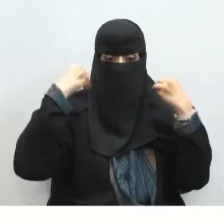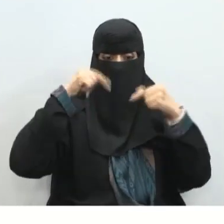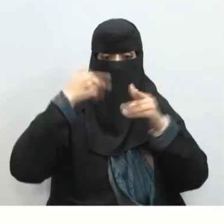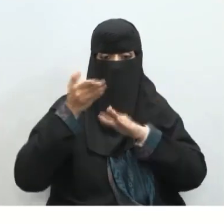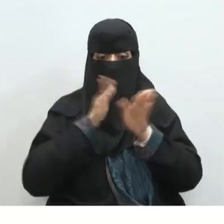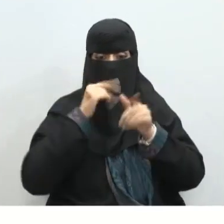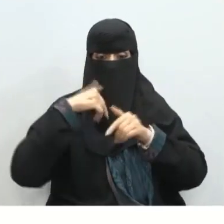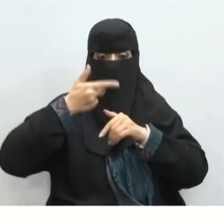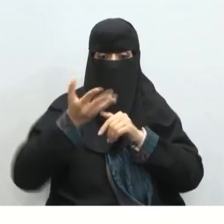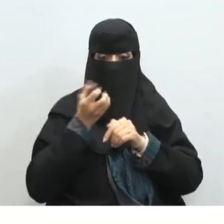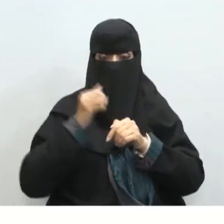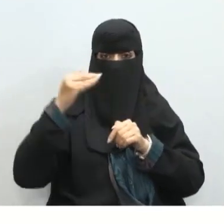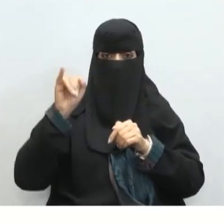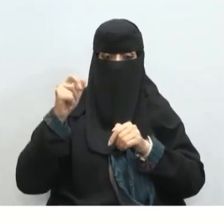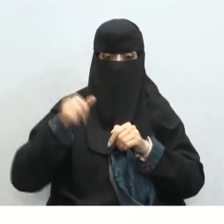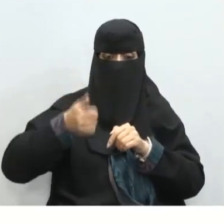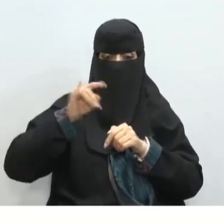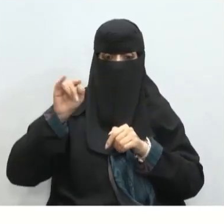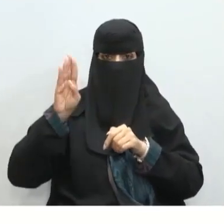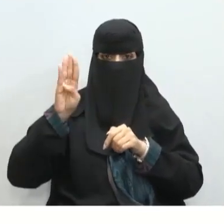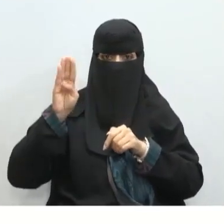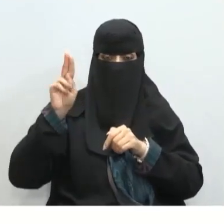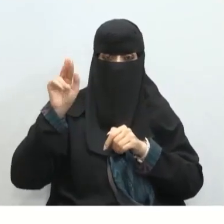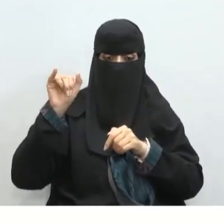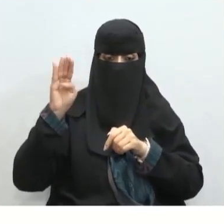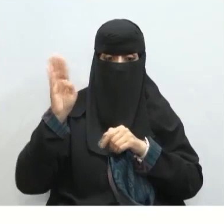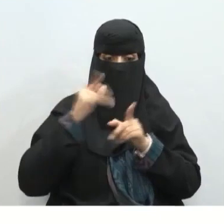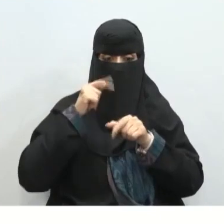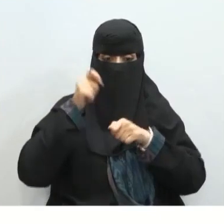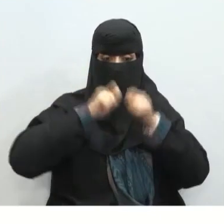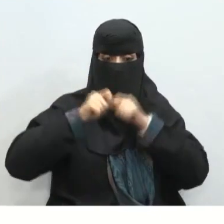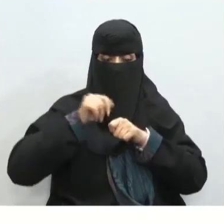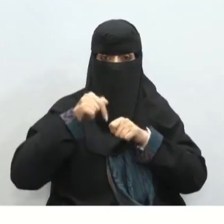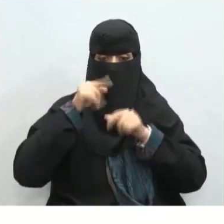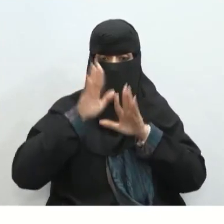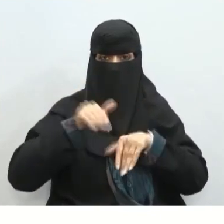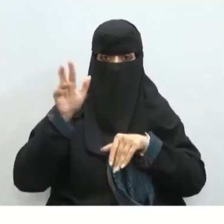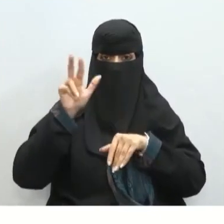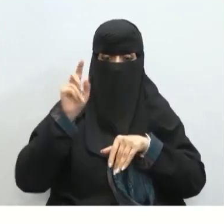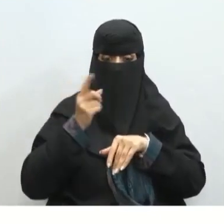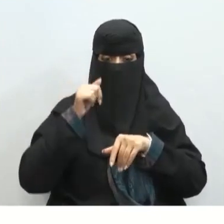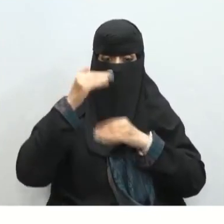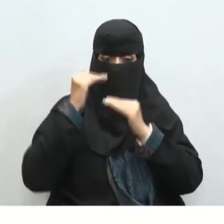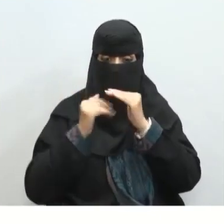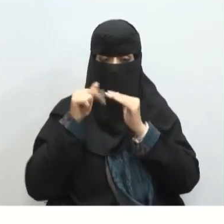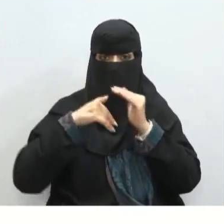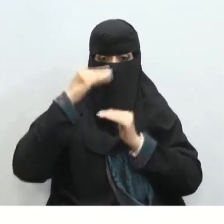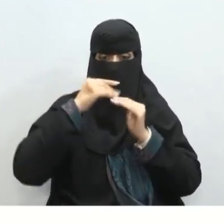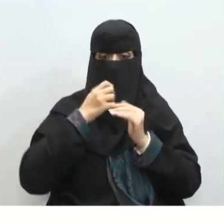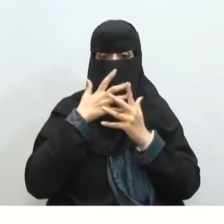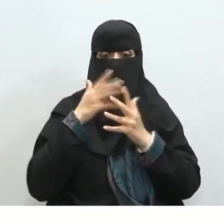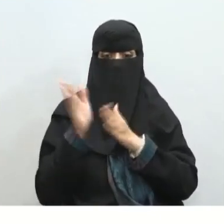عندما يتم انتاج حمض اللاكتيك بعمليه تخمر البر البيروفيت التي تحدث عندما تنخفض مستويات